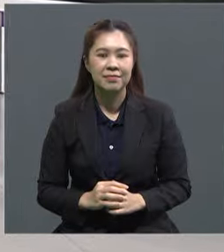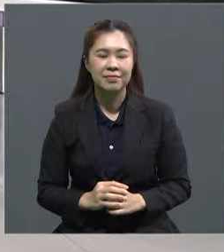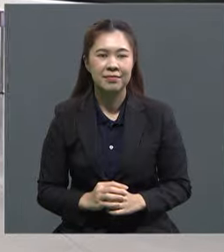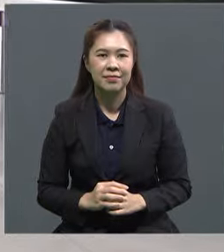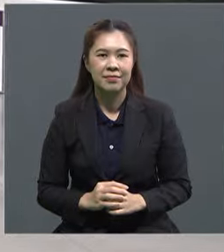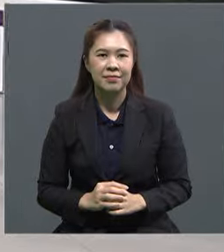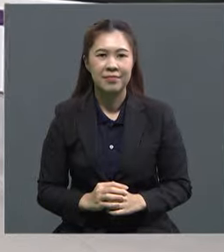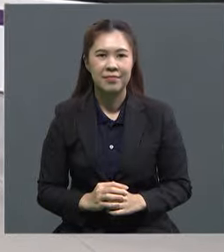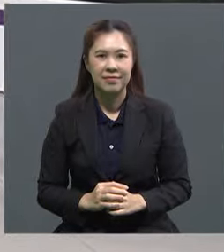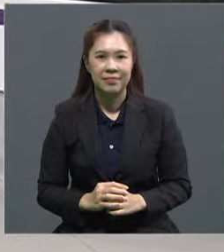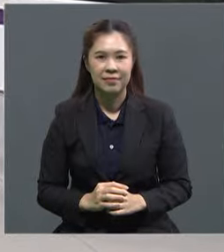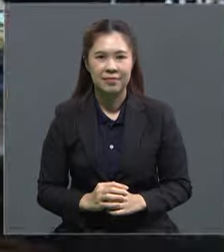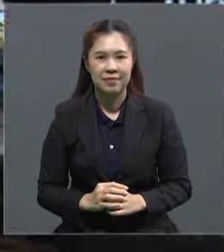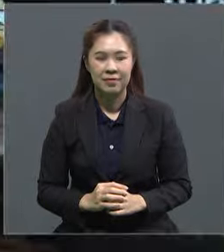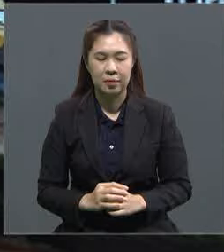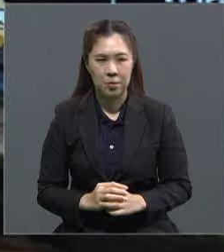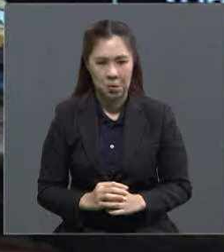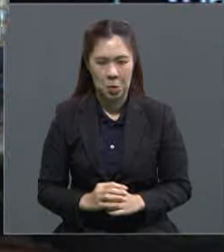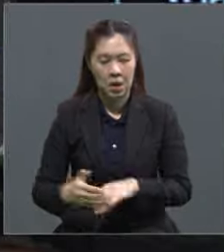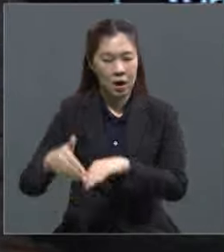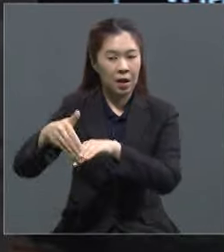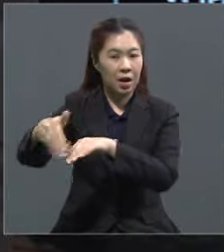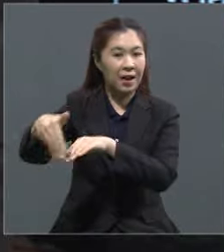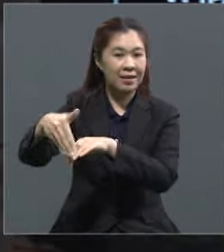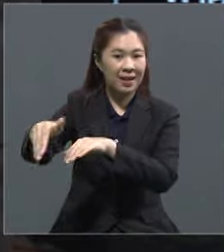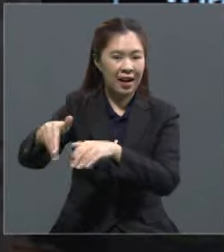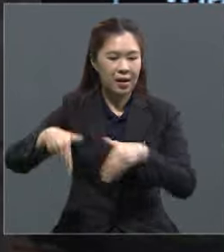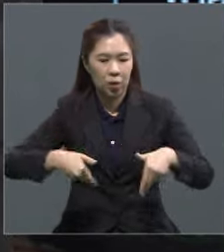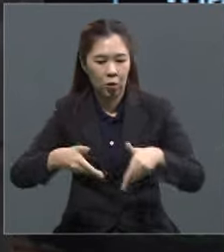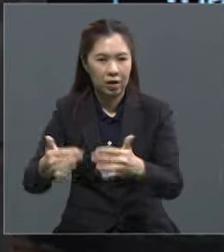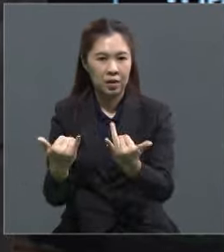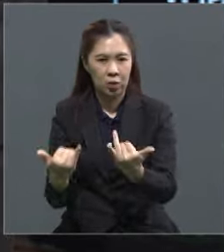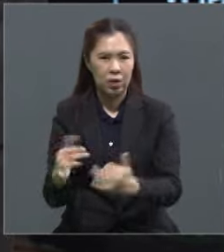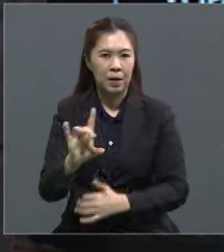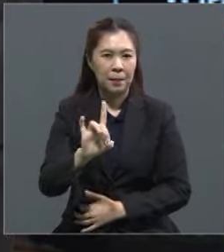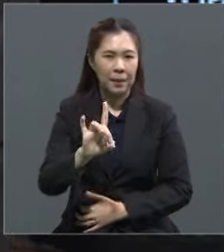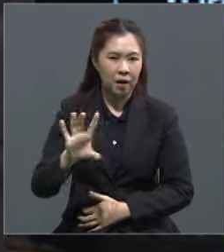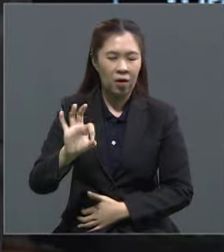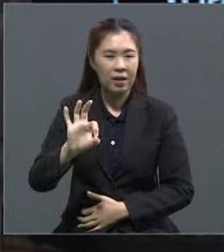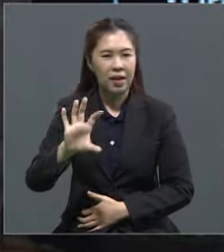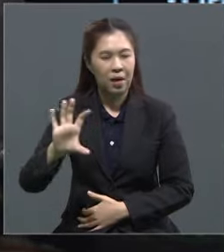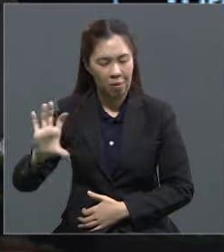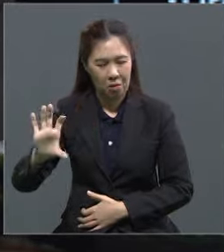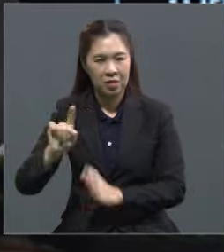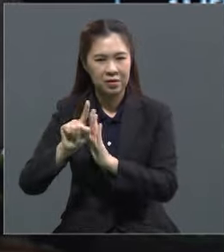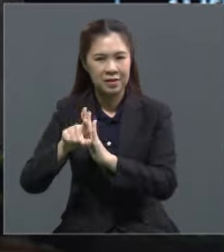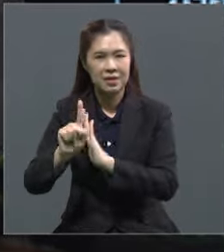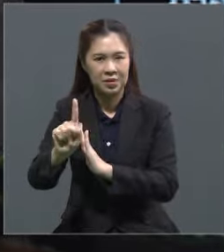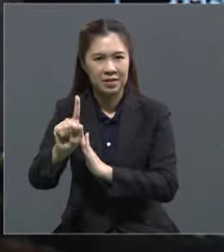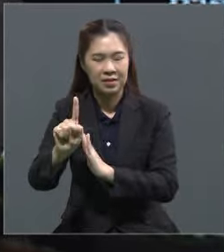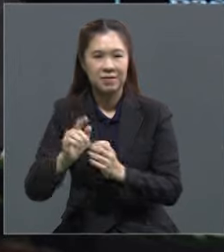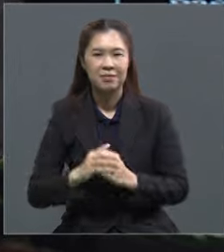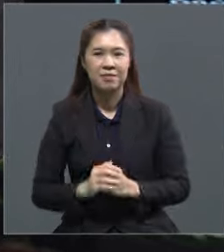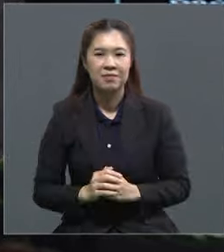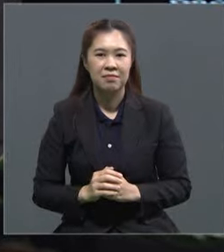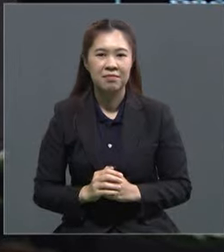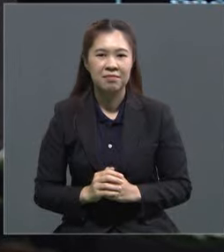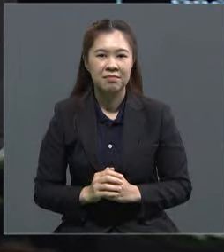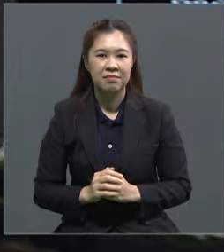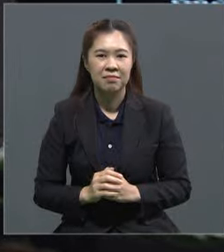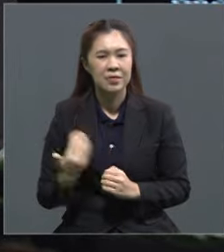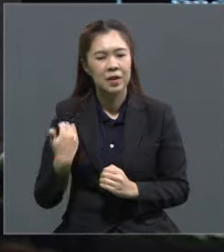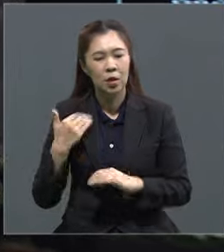นำเรียนครับว่าระบายท้ายเขื่อนเจ้าพระยาเนี่ยก็อยู่ที่ประมาณวันนี้ก็8800กว่า 9ลูกบาเมตต่อวินาทีแล้วก็จะคอนโทรล